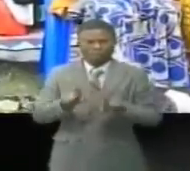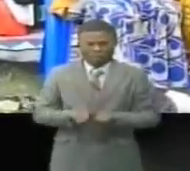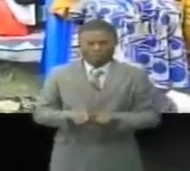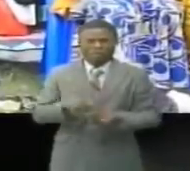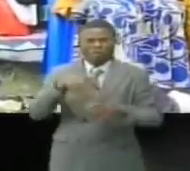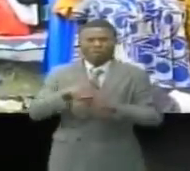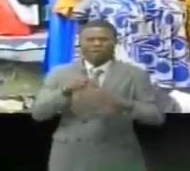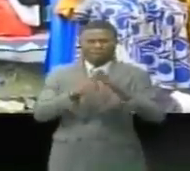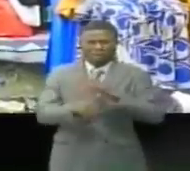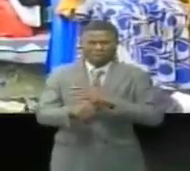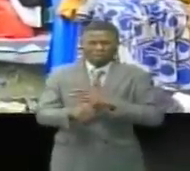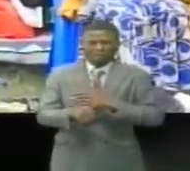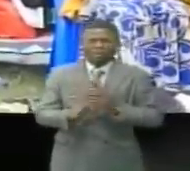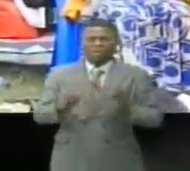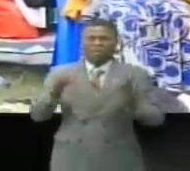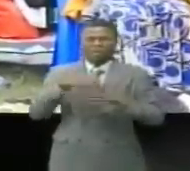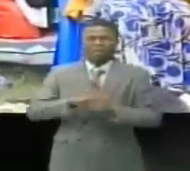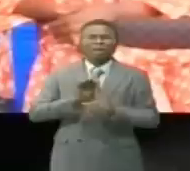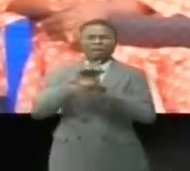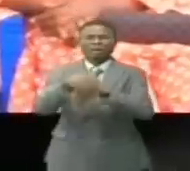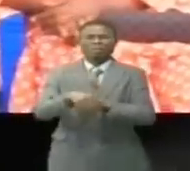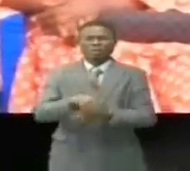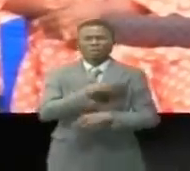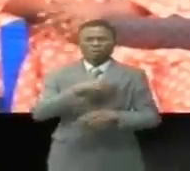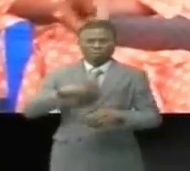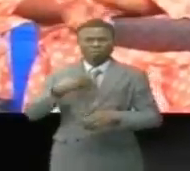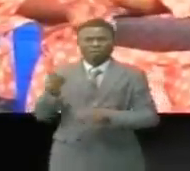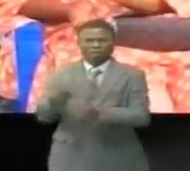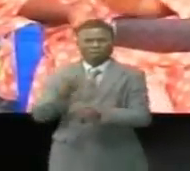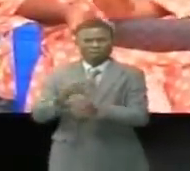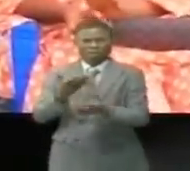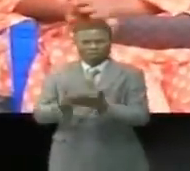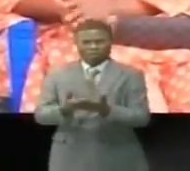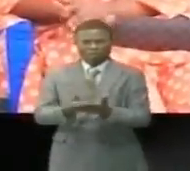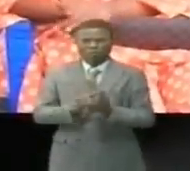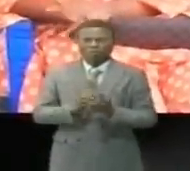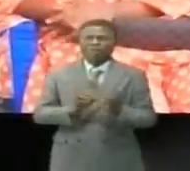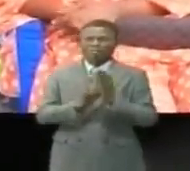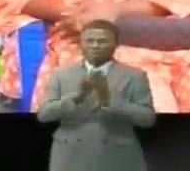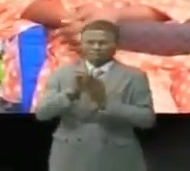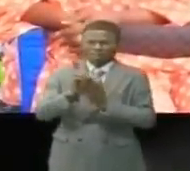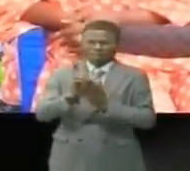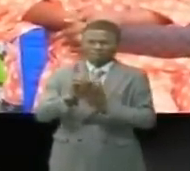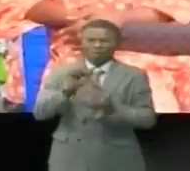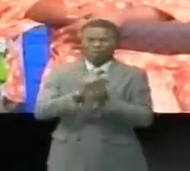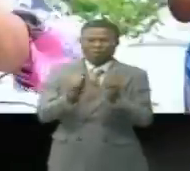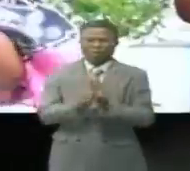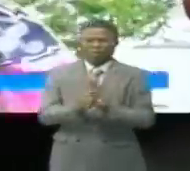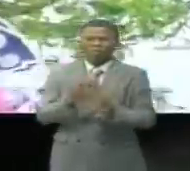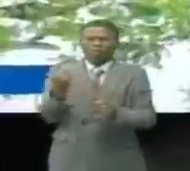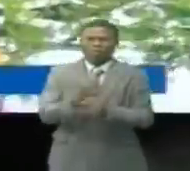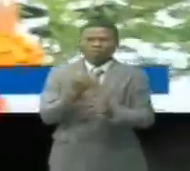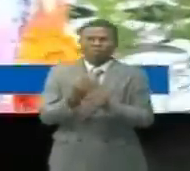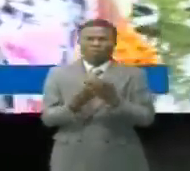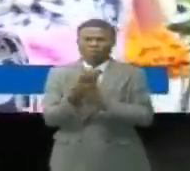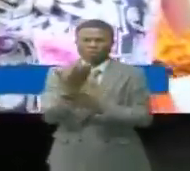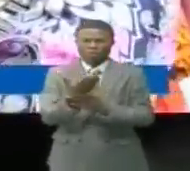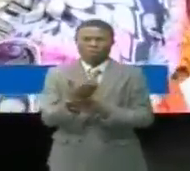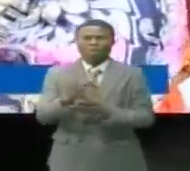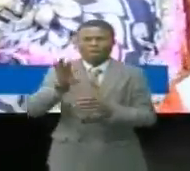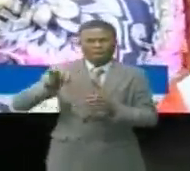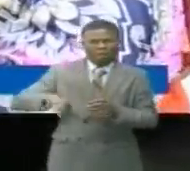indirecte par leur participation au marché du travail qui influe également sur la production, les